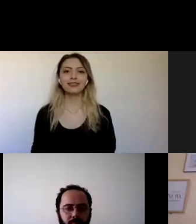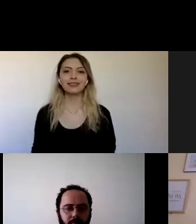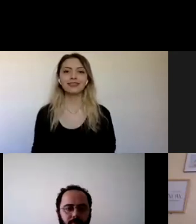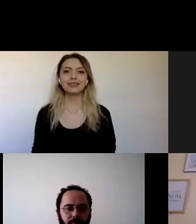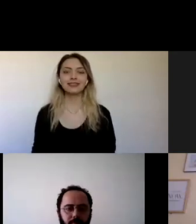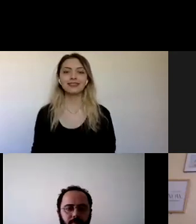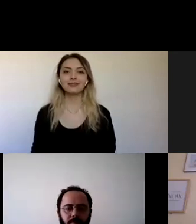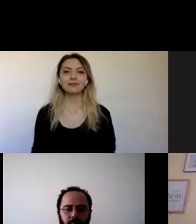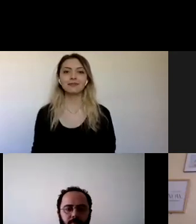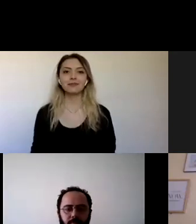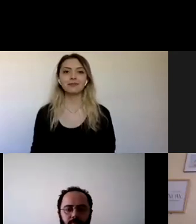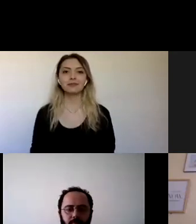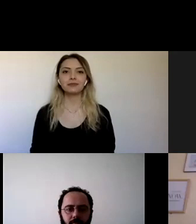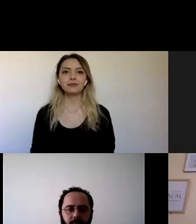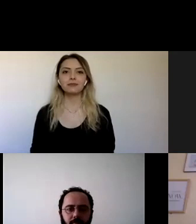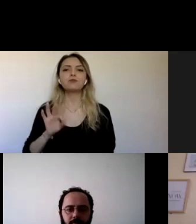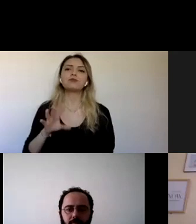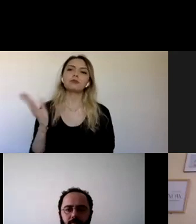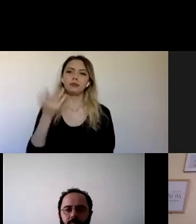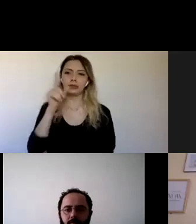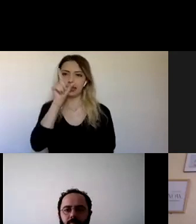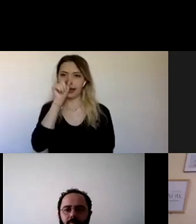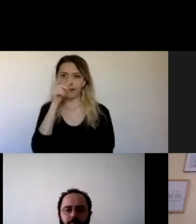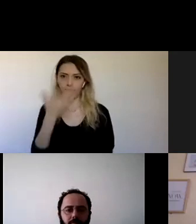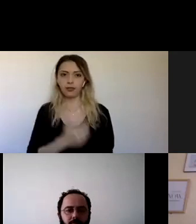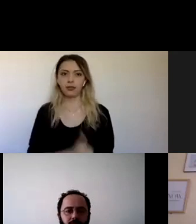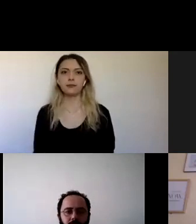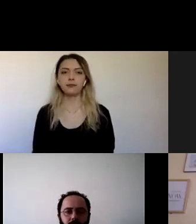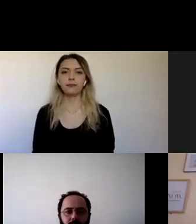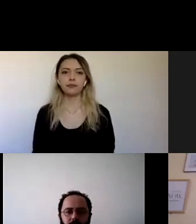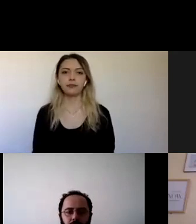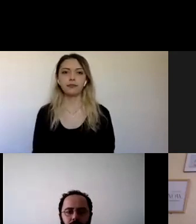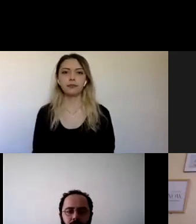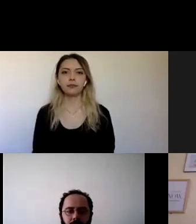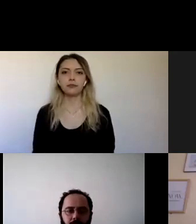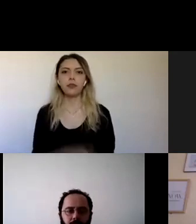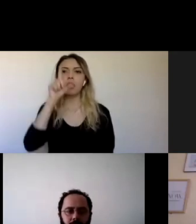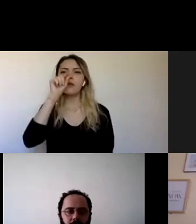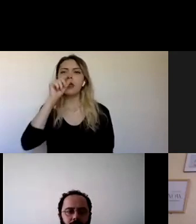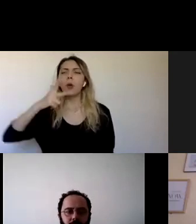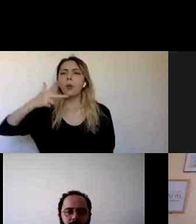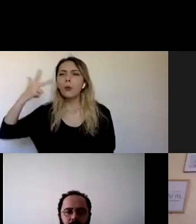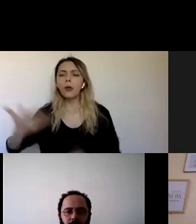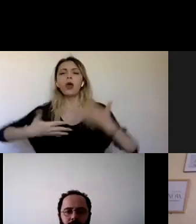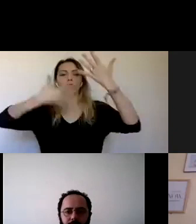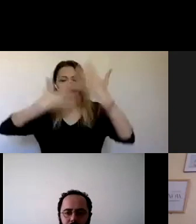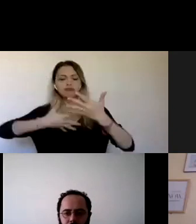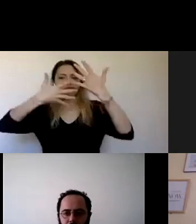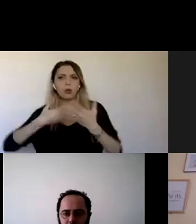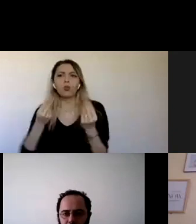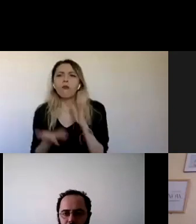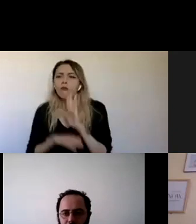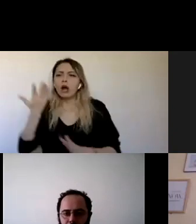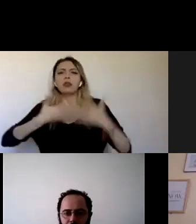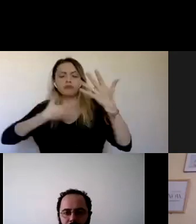gösterebiliyor. Mesela Twitter. Twitter dediğimiz anda aslında çok hızlı bilgi akışında olduğu bir yer. Twitter'da eğer Twitter listeleri